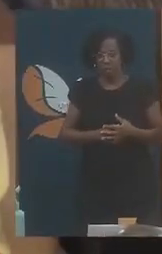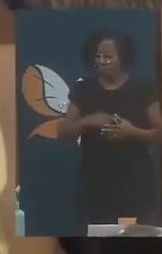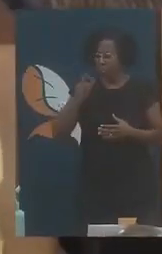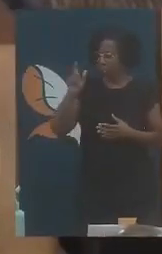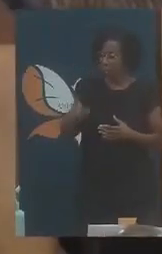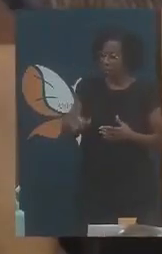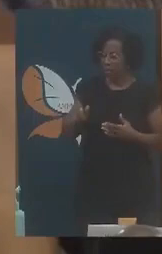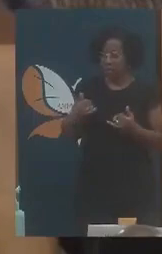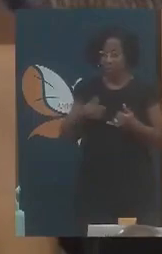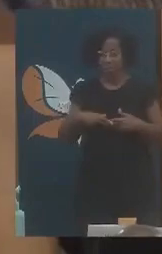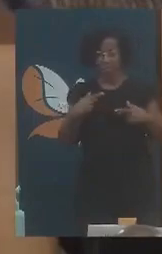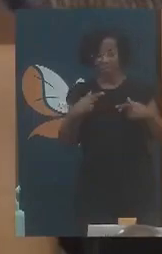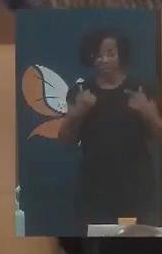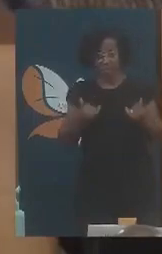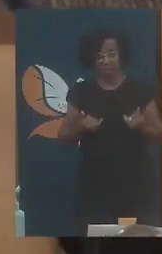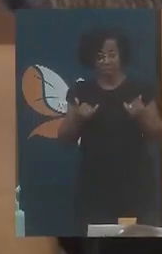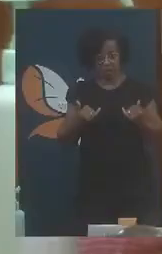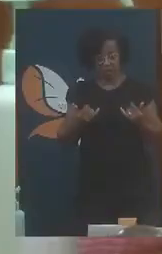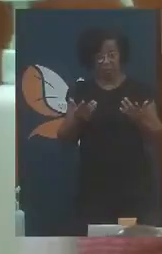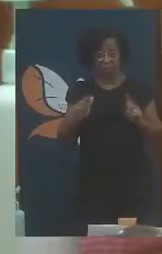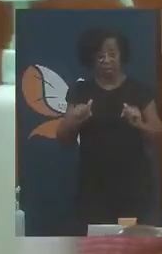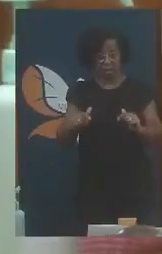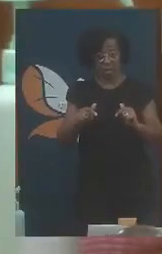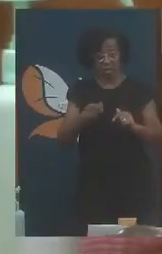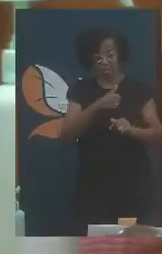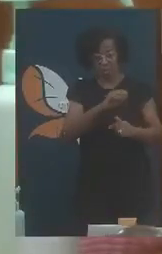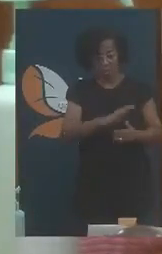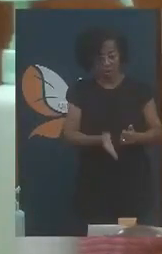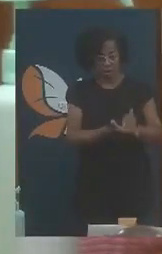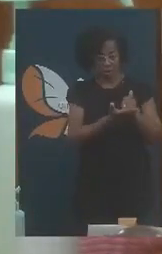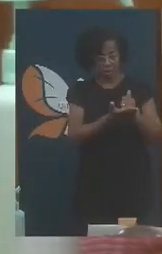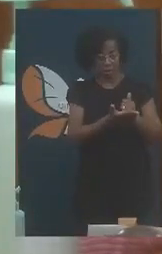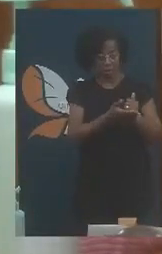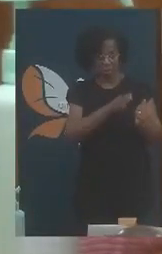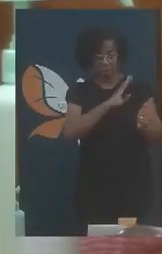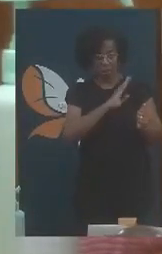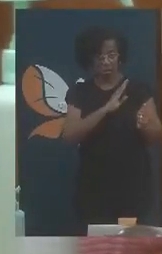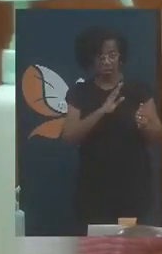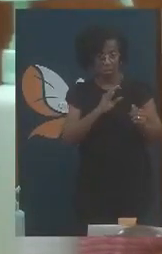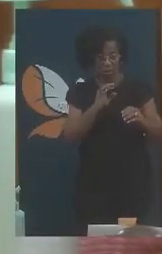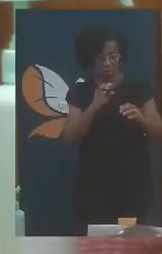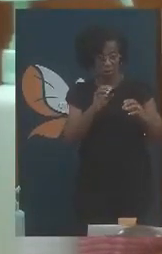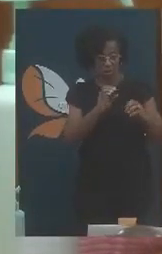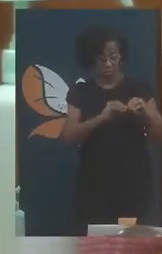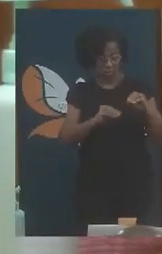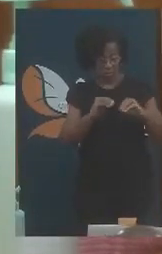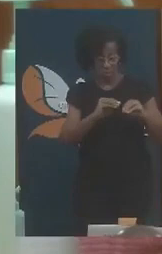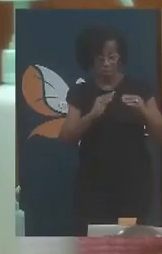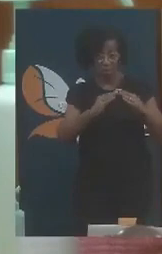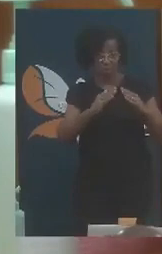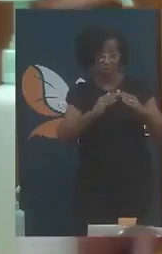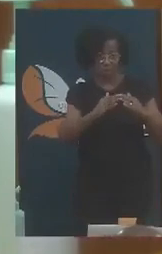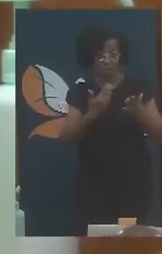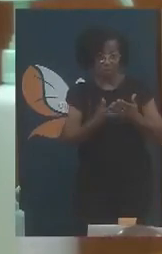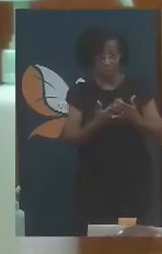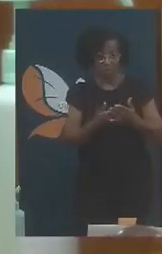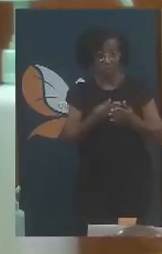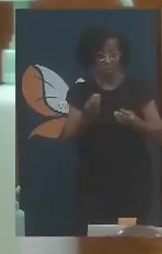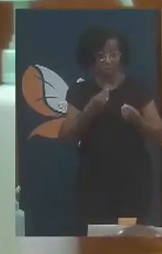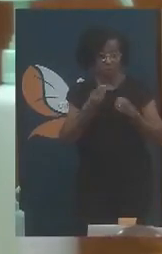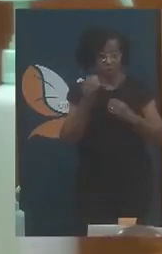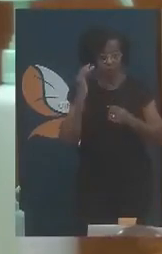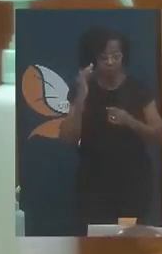dehors du territoire, et qui n'ont comme assistance que ces soins à domicile. Donc voilà pourquoi ça nous préoccupe. Et je pense